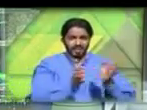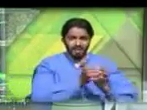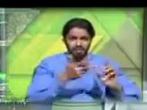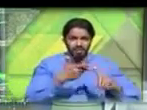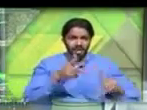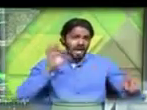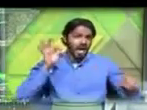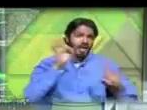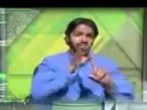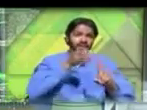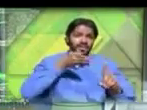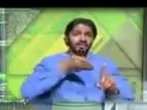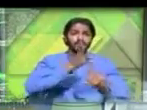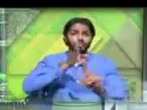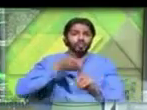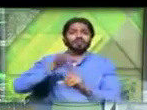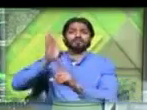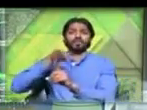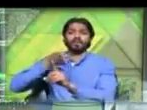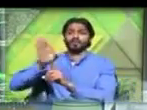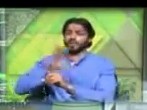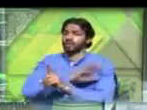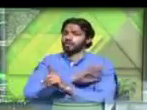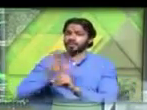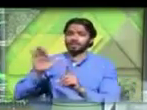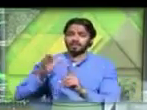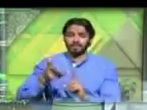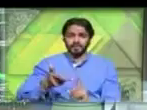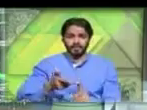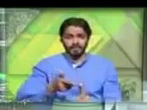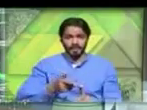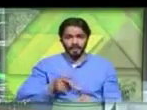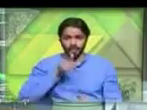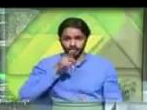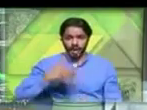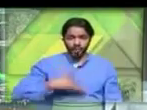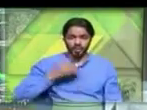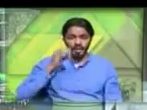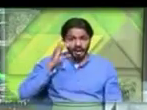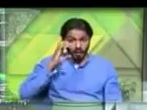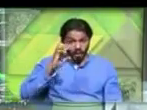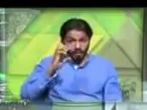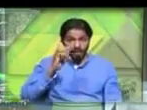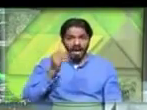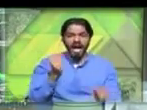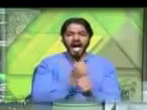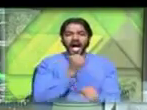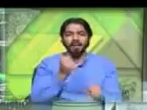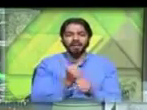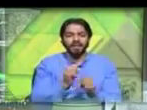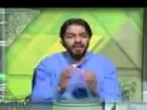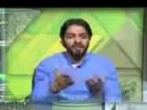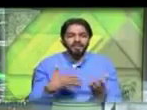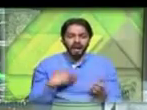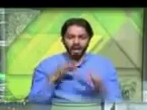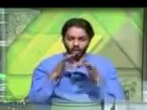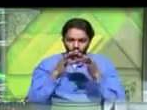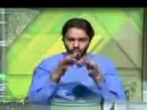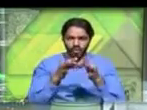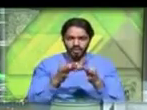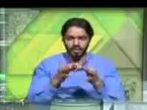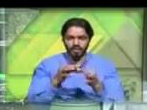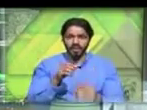المتجردين. إنه ولي ذلك والقدر عليه. آمين. فما أسهل التنظير. صحيح. فما أسهل التنظير. نعم. اللهم اجعلني وإياك وإخواني